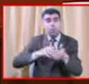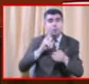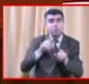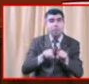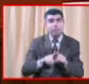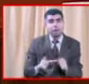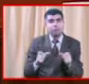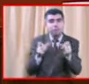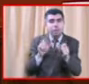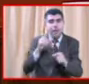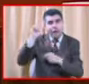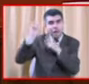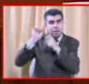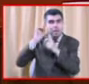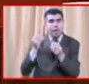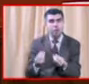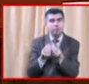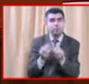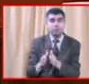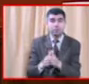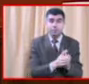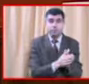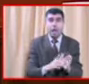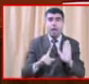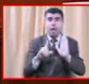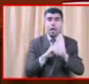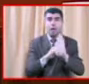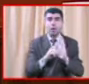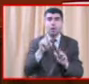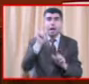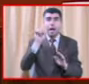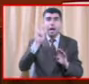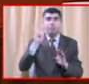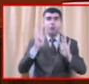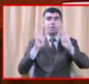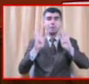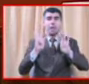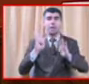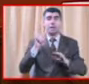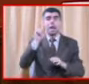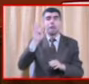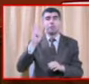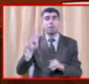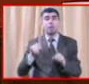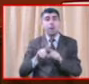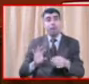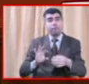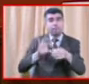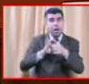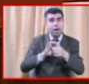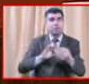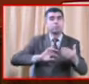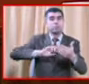قواتهما. مشروع قانون رقم 8814 يوافق بموجبه على الاتفاقية بشأن